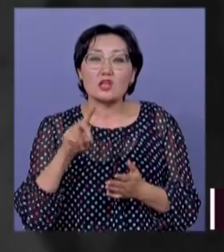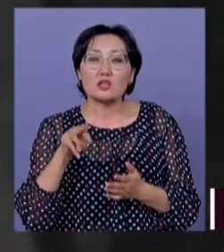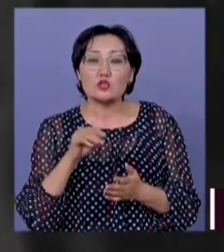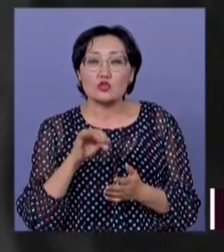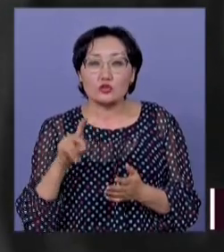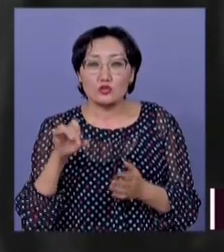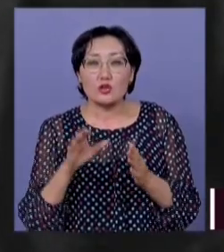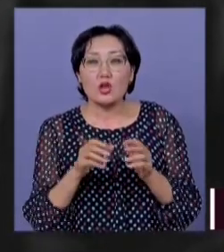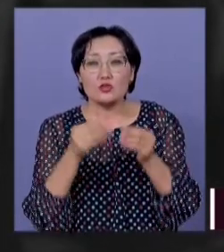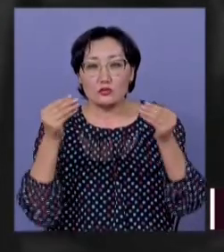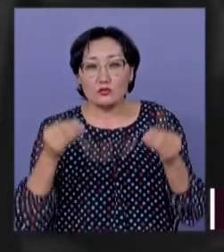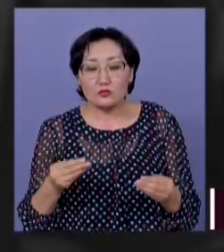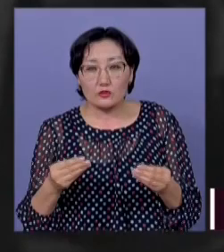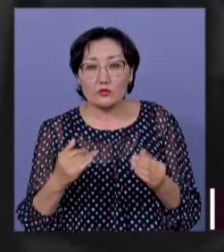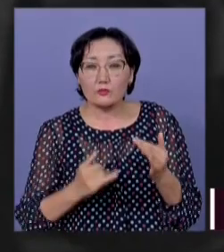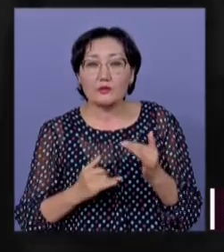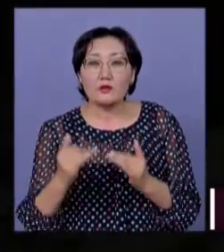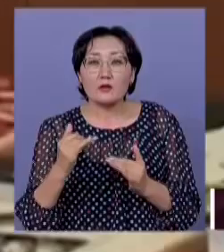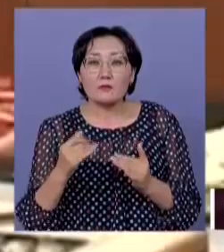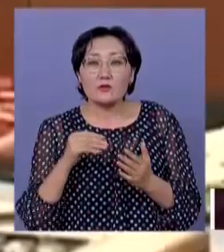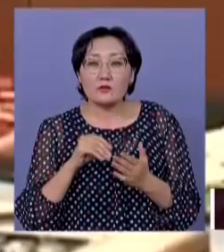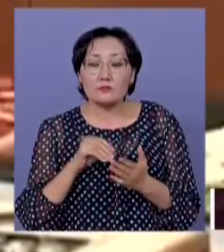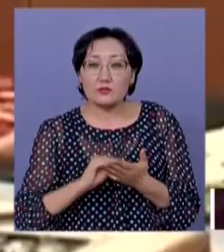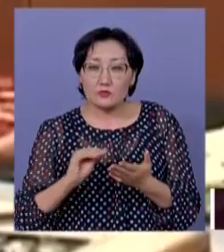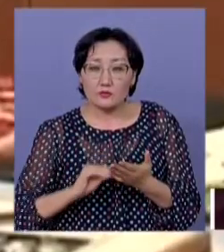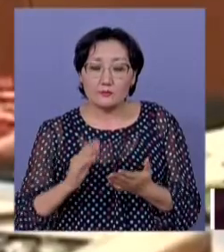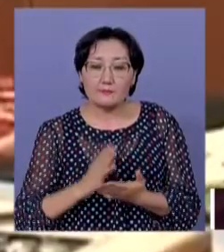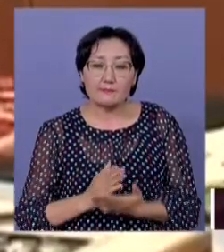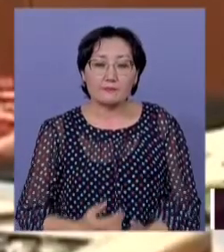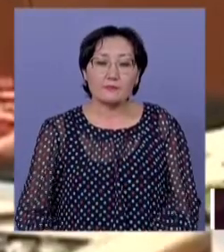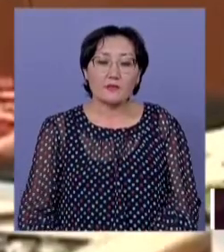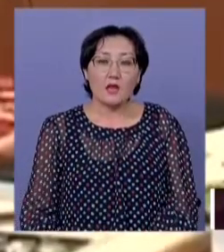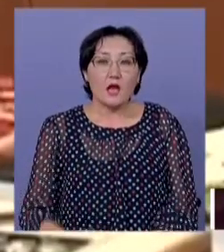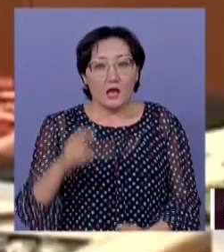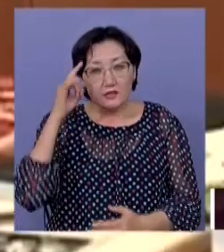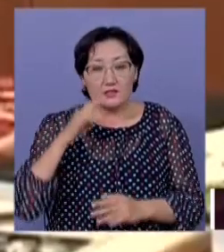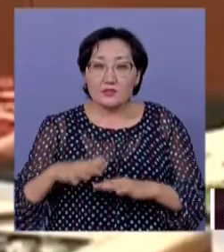журналының да мерейін өсіріп өрісін кеңейтеді. Елімді беңіремесең,